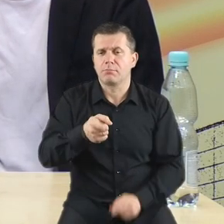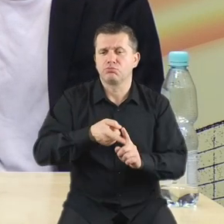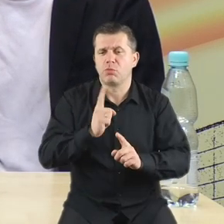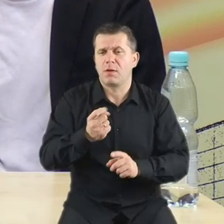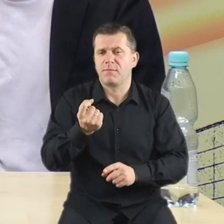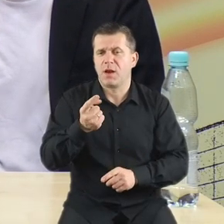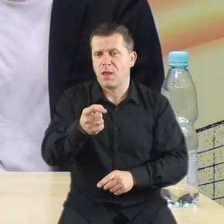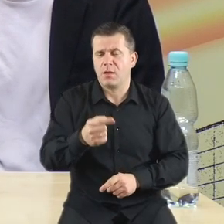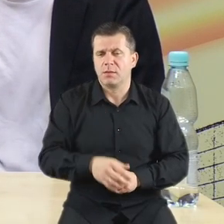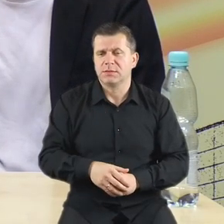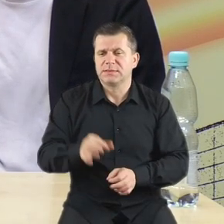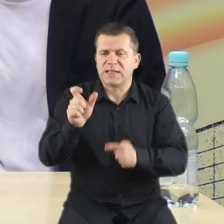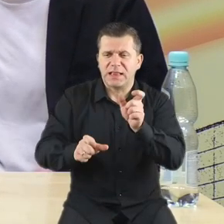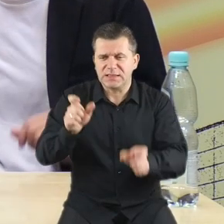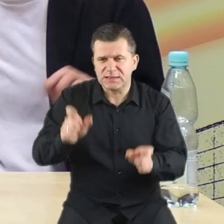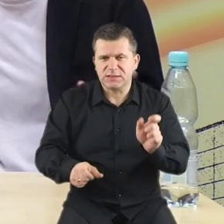socjologiczną, statystyczną.